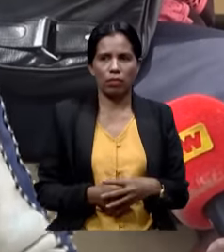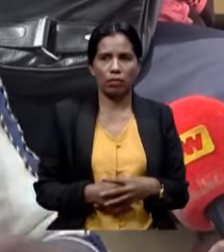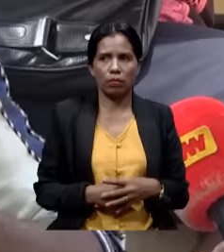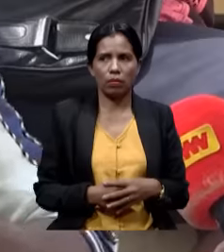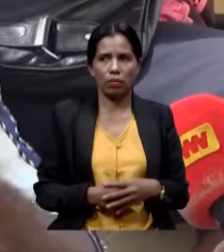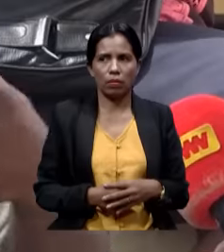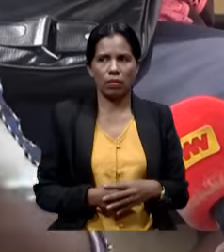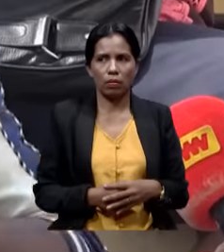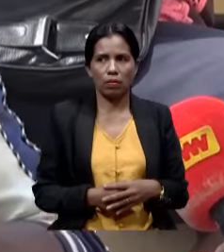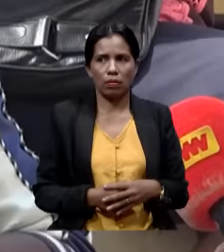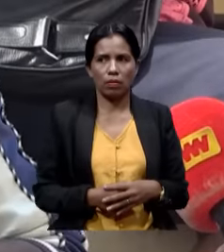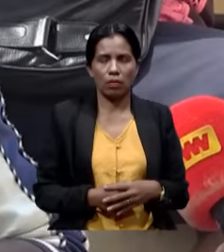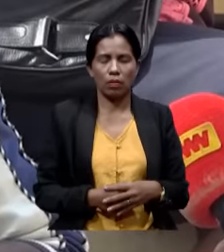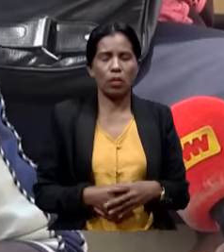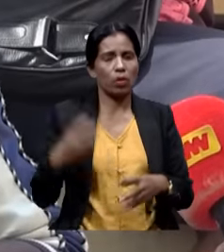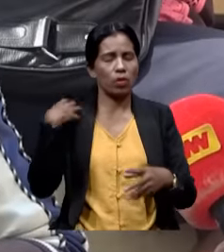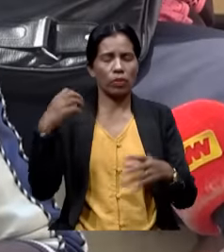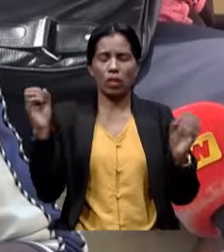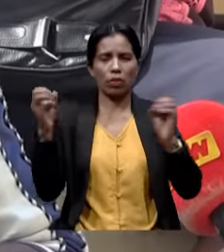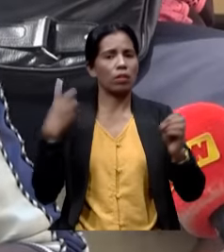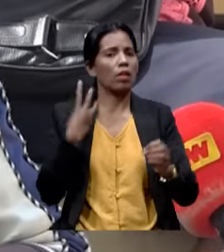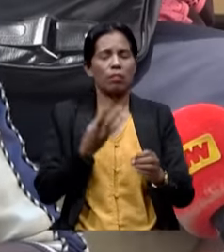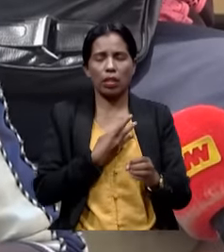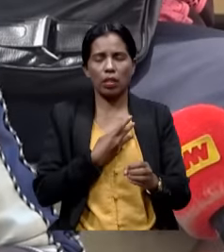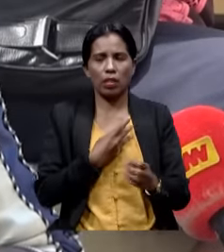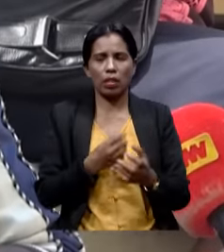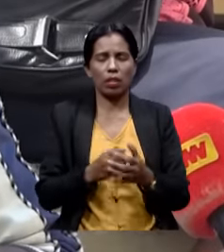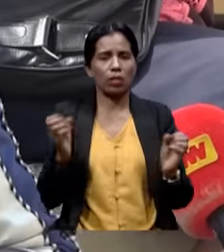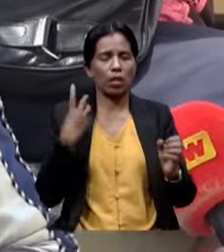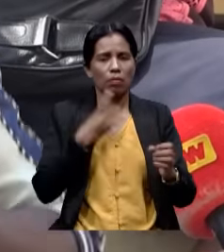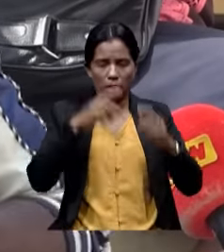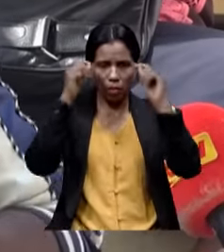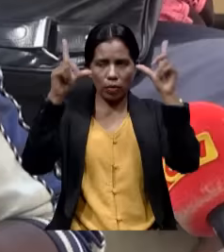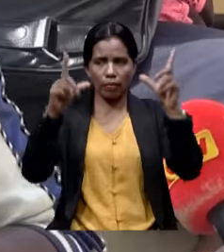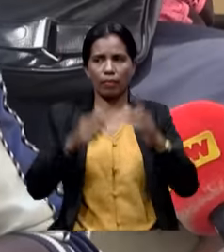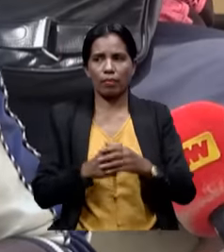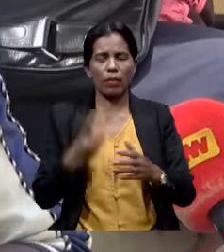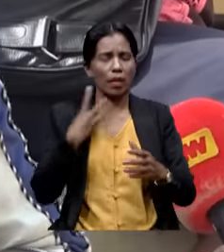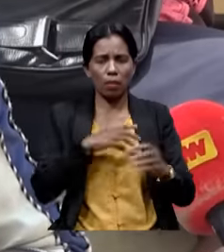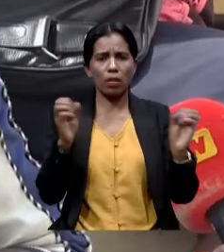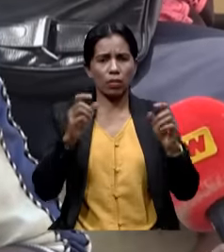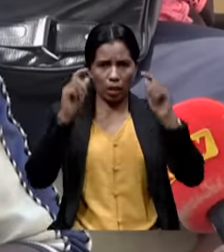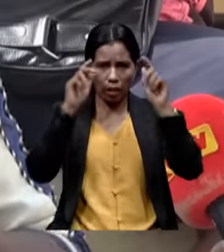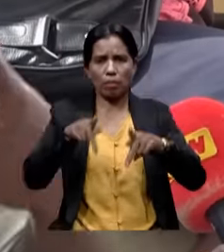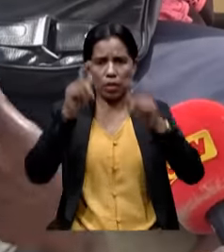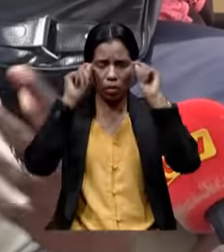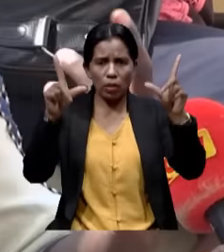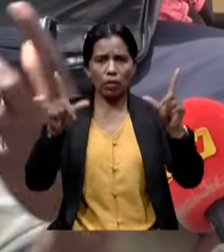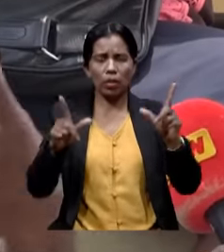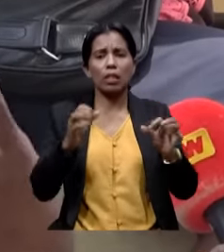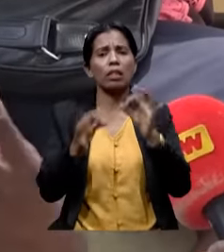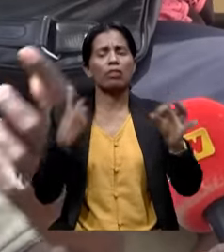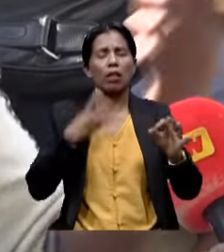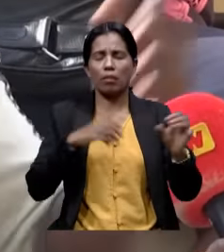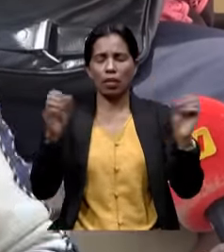sira que ami ami palácio de nosso aminian los ami timor ya eh ami los timoruan saya ami la timoruan ami lu